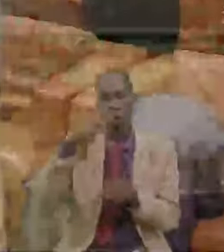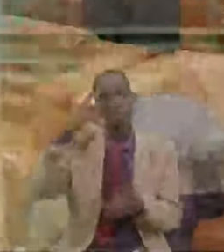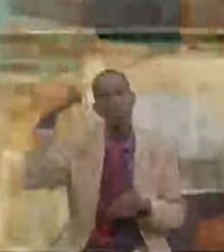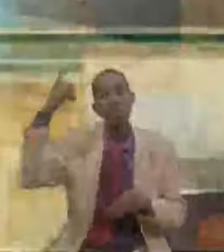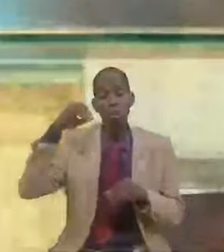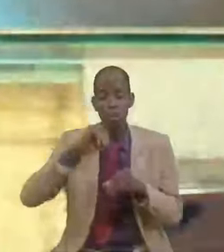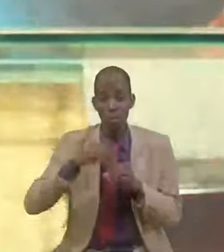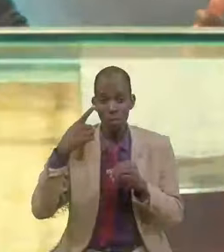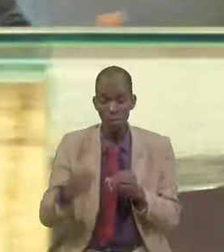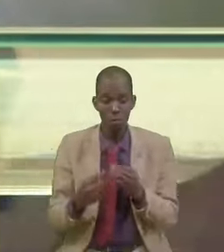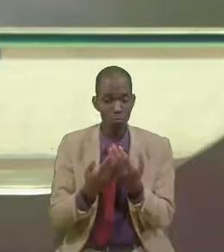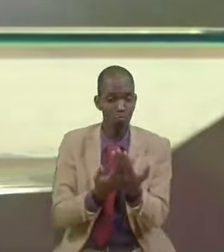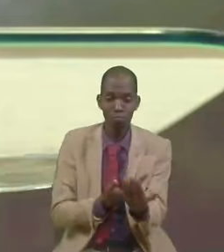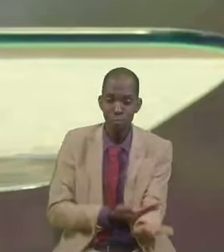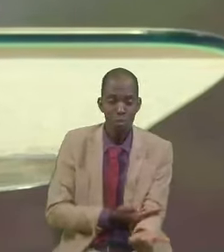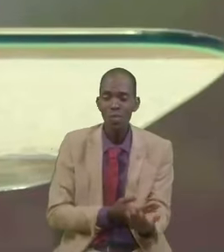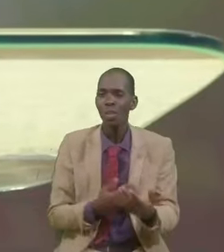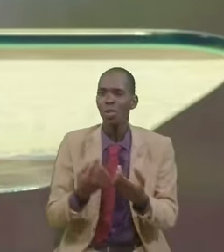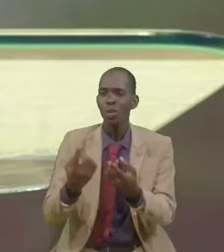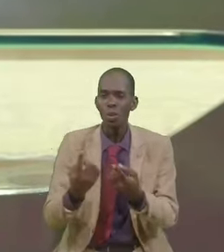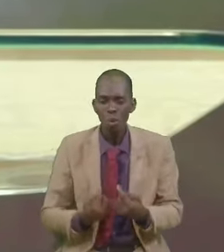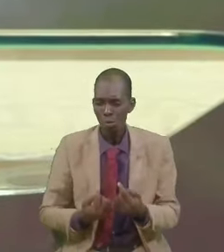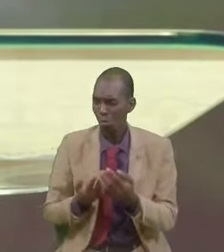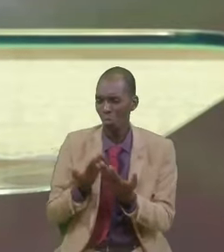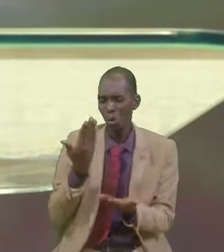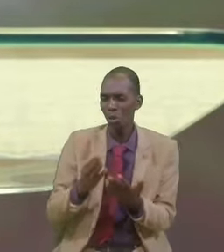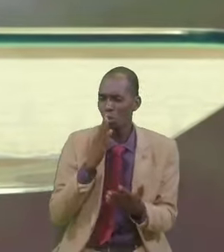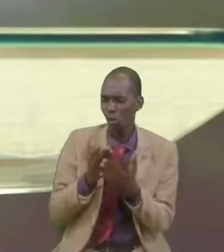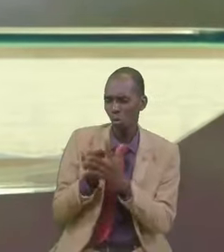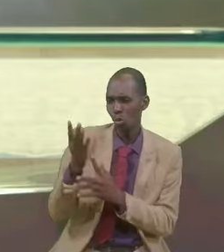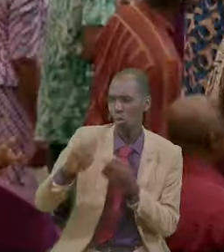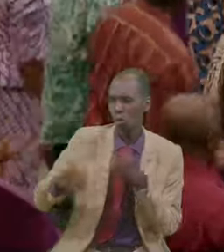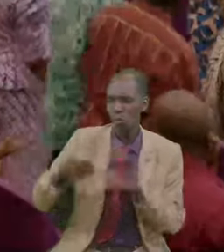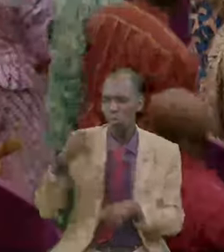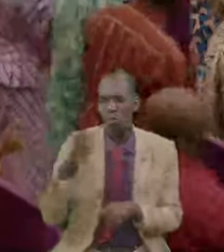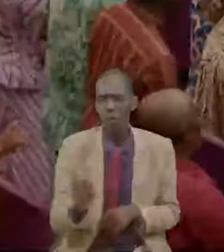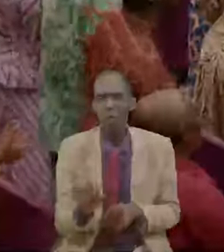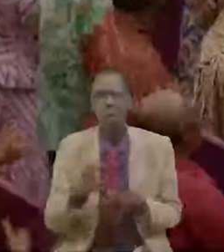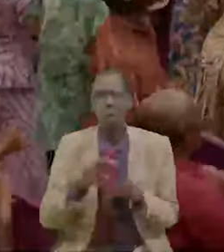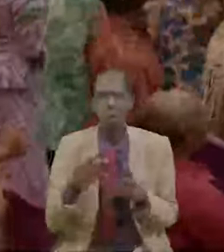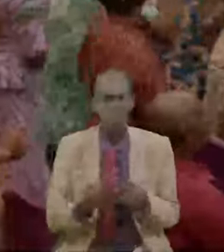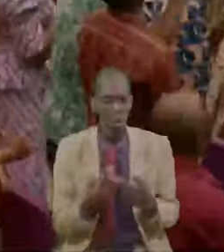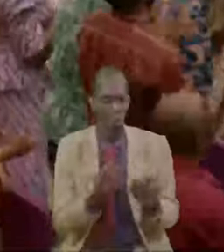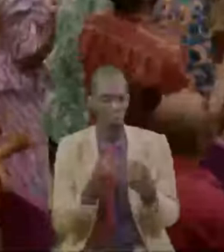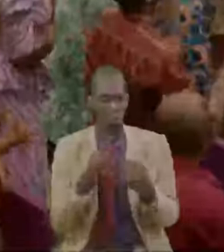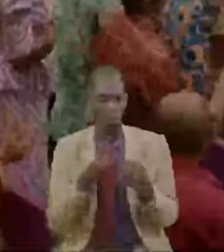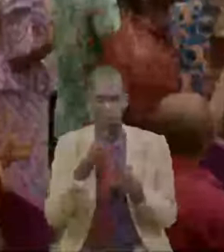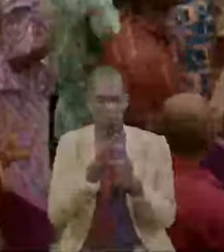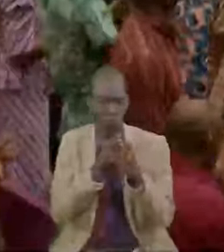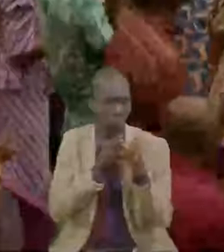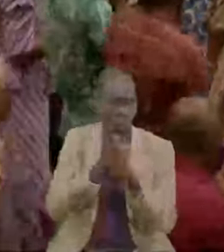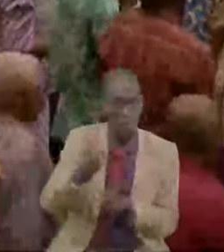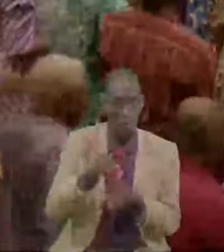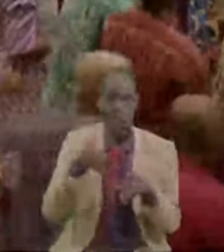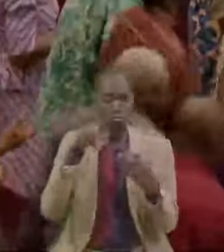Ils viennent contre vous dans le rêve. Le jour, ils passent par de soi-disant amis. Parfois, ils viennent comme des